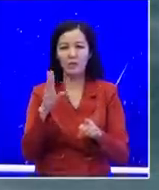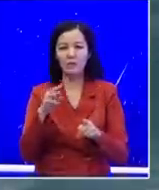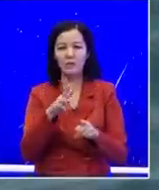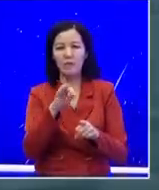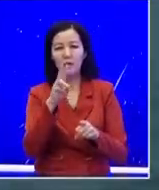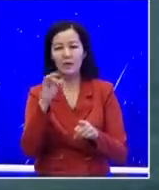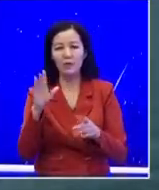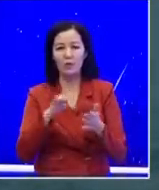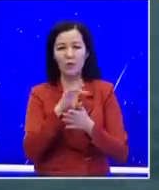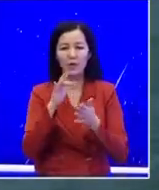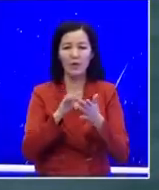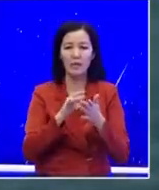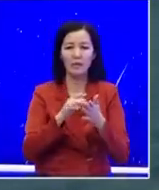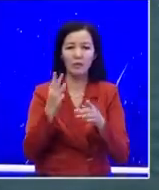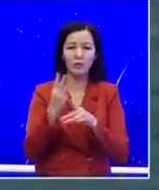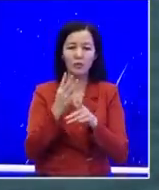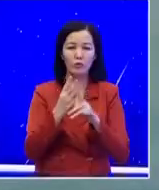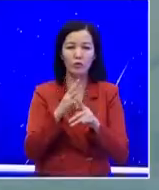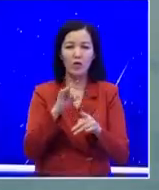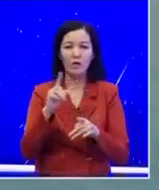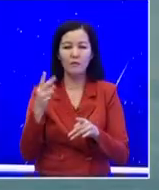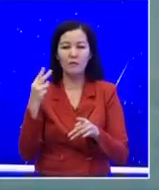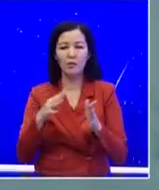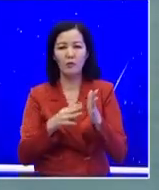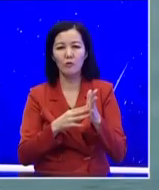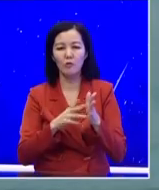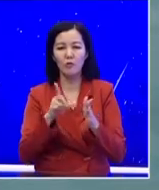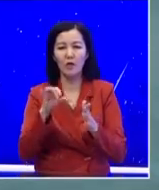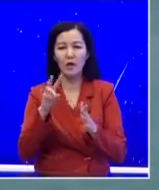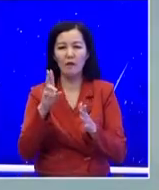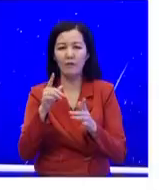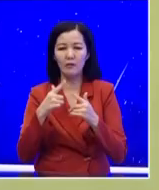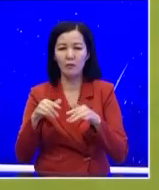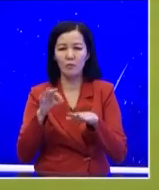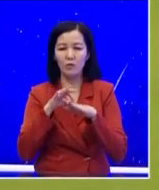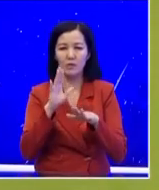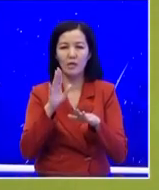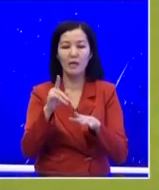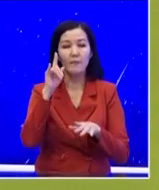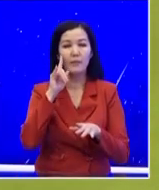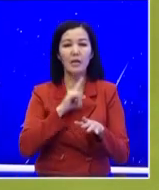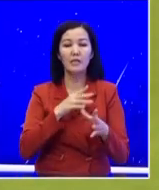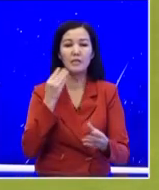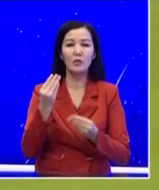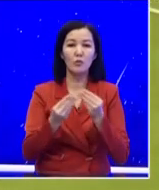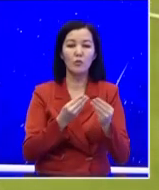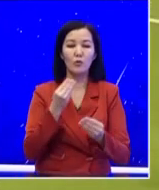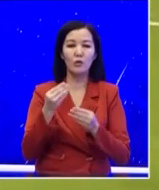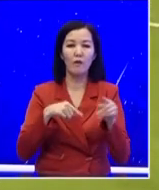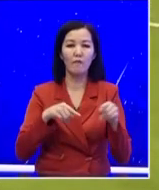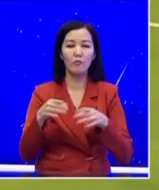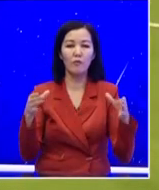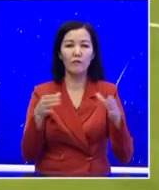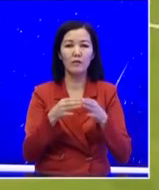Македонияның Охрид қаласында, үшіншісі тамыздың 29-ында Хорватияда ұйымдастырылмақ. Қазақстан ұлттық құрамасы Халықаралық футбол